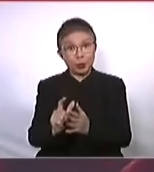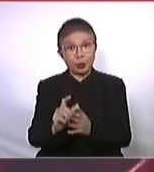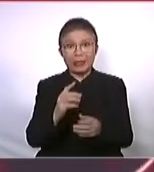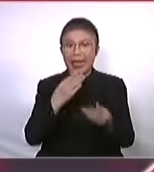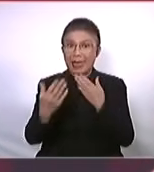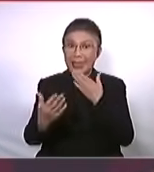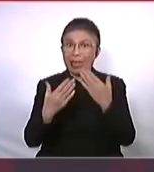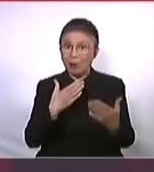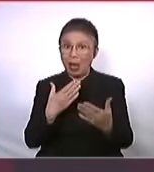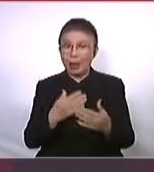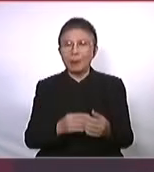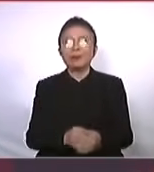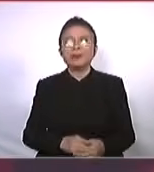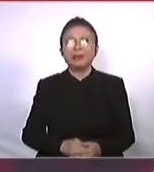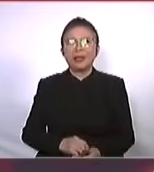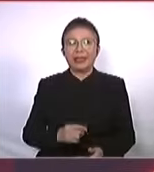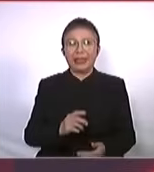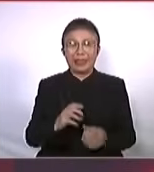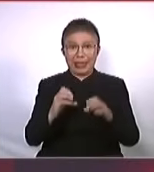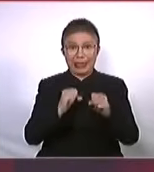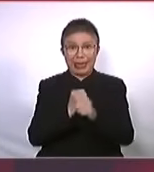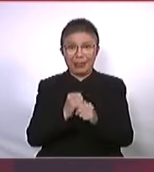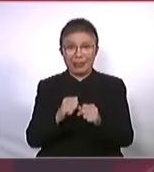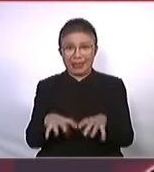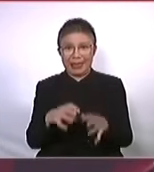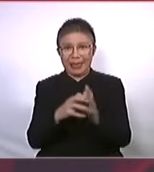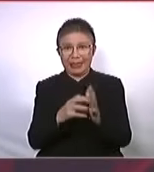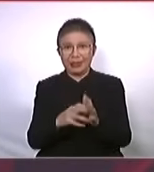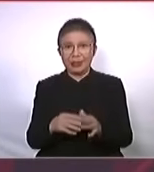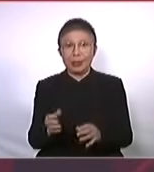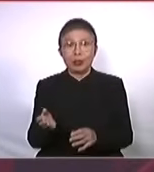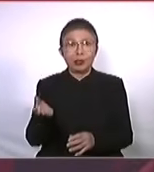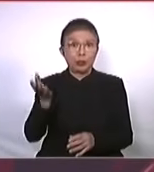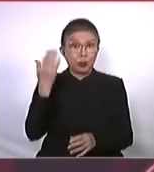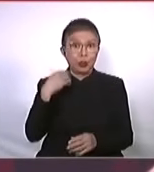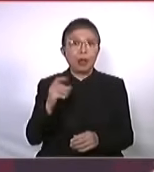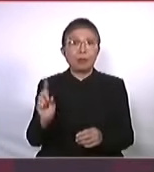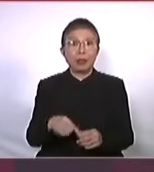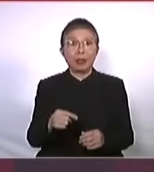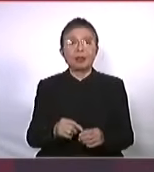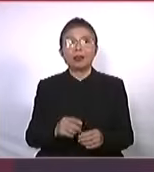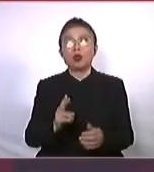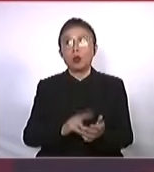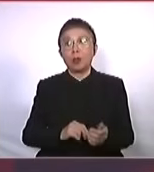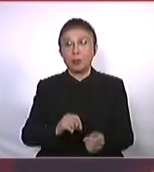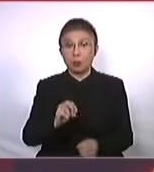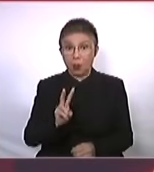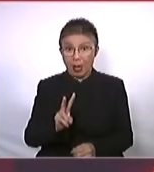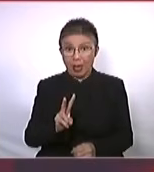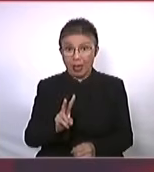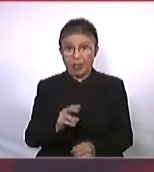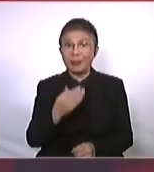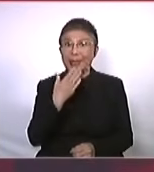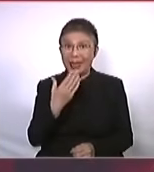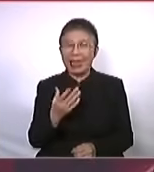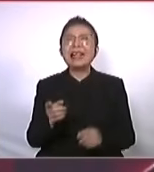tanya jawab antar calon wakil presiden di segmen ini jika sebelumnya kita mulai dengan calon wakil presiden nomor urut du yang